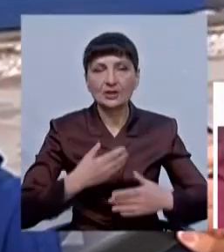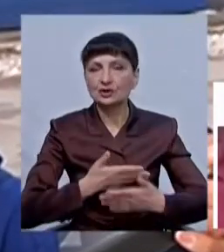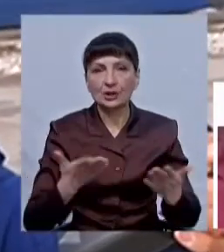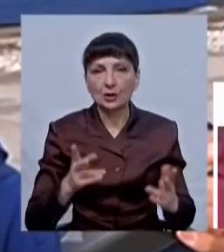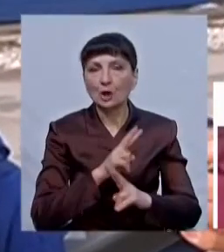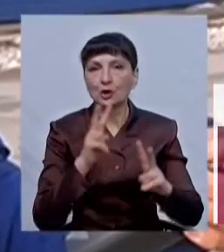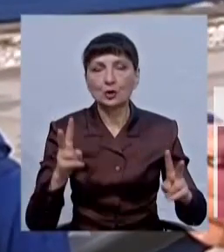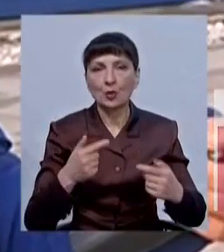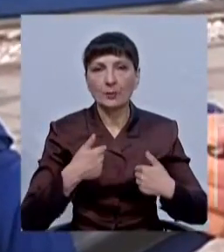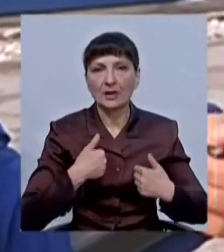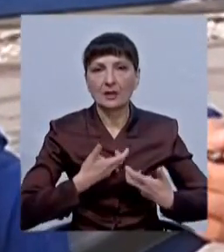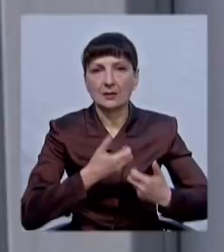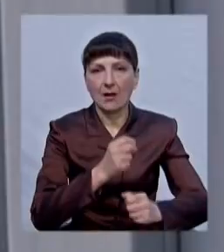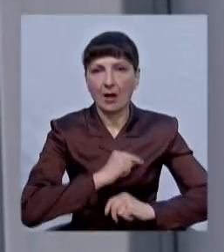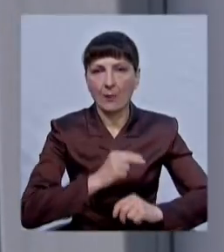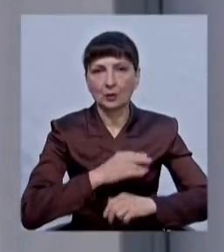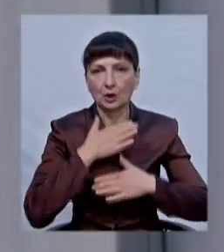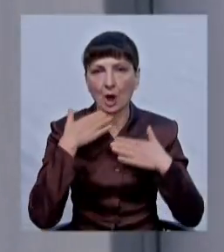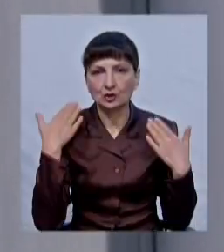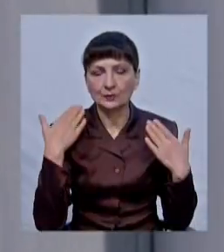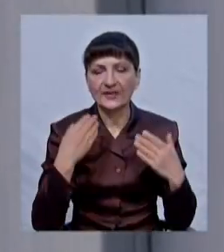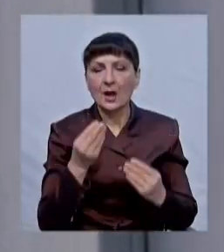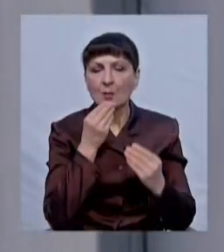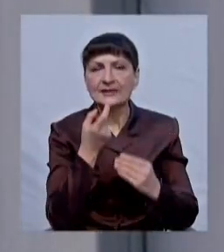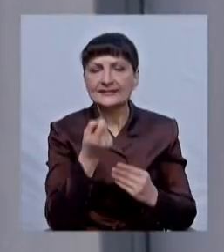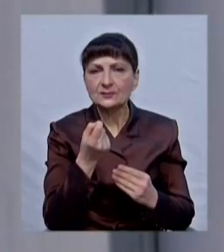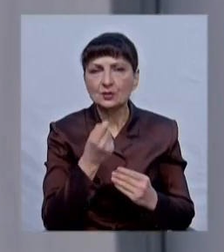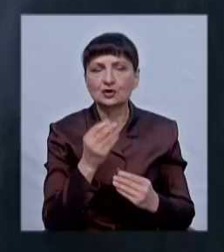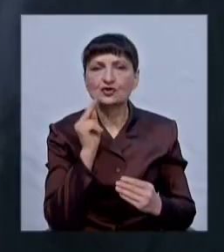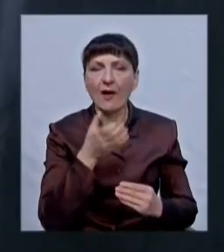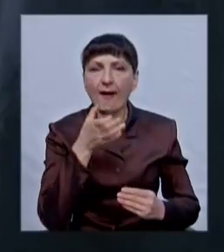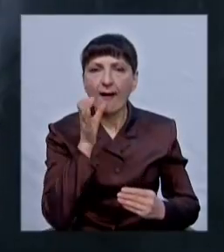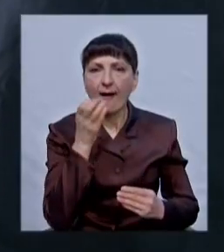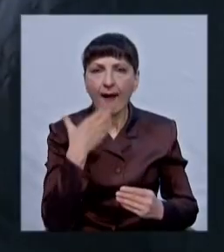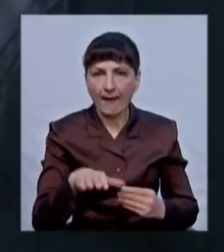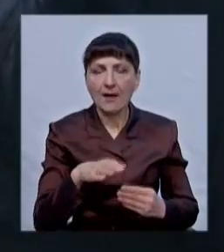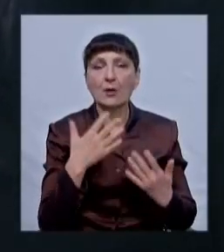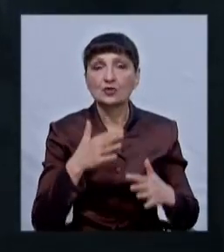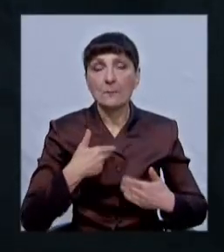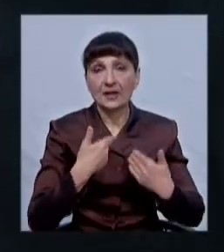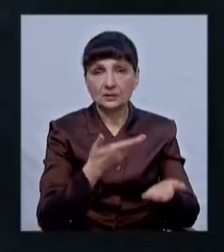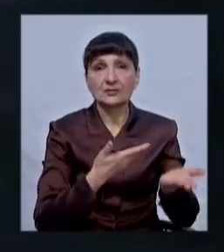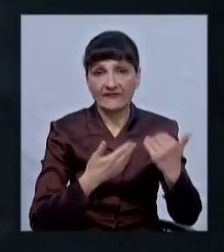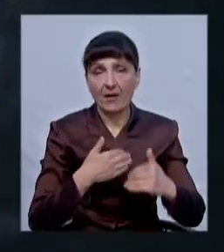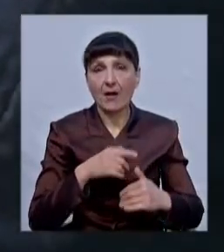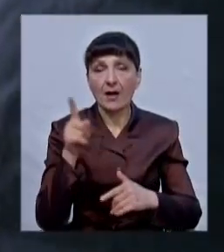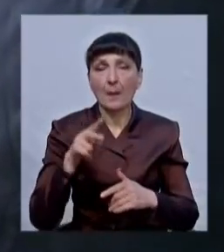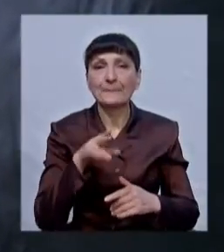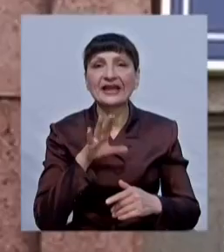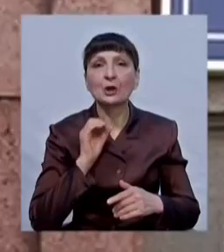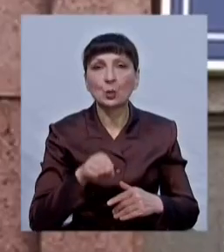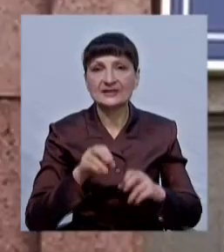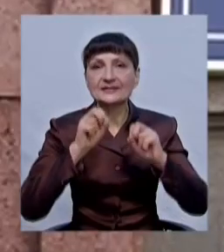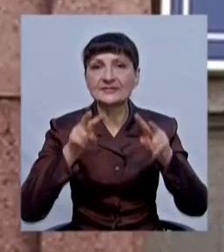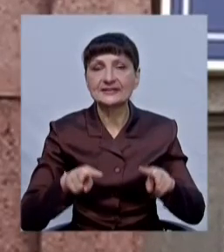Никто не хочет брать меня на работу. Слегка перекусив и согревшись горячим чаем, женщина приняла наше предложение отправиться в приют для